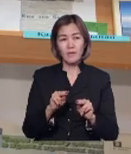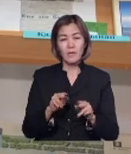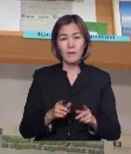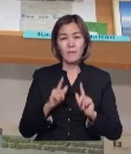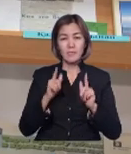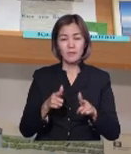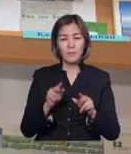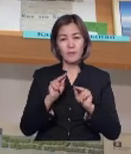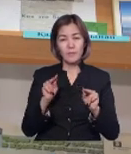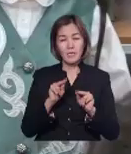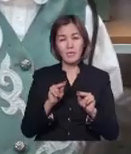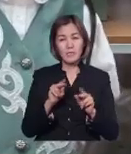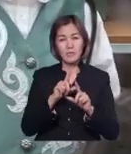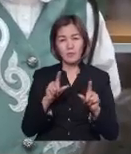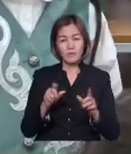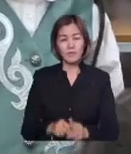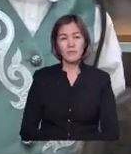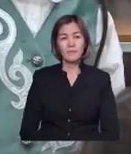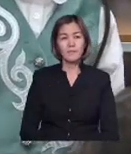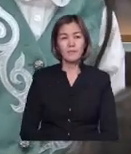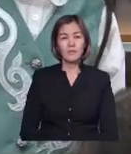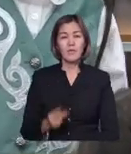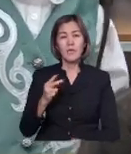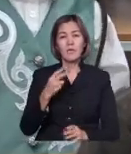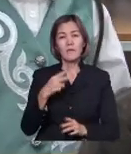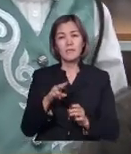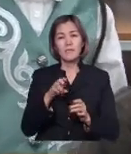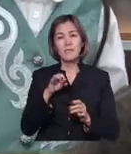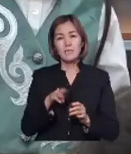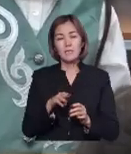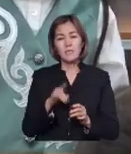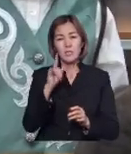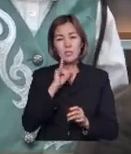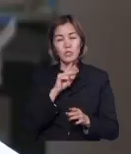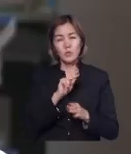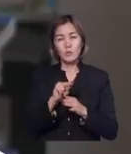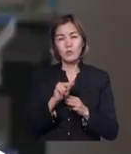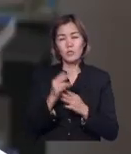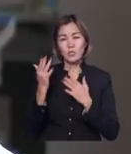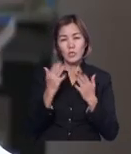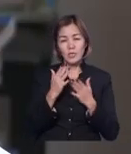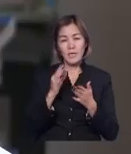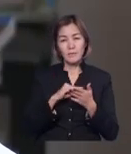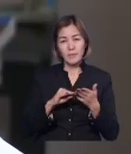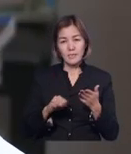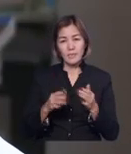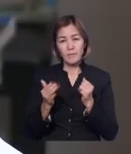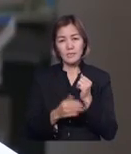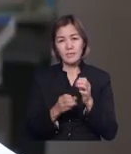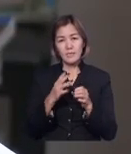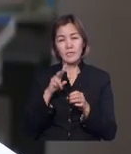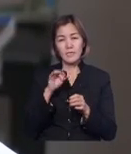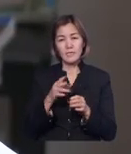поступила в педагогический ВУЗ вот уже почти 20 лет баян Басова учит детей читать и писать последние 13 лет